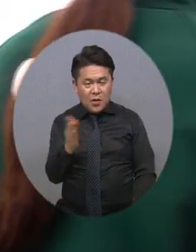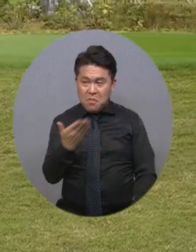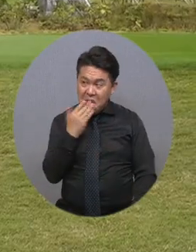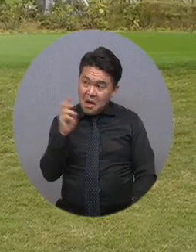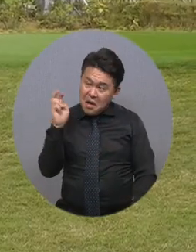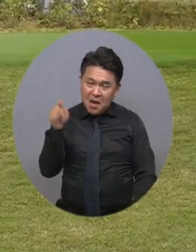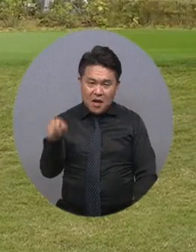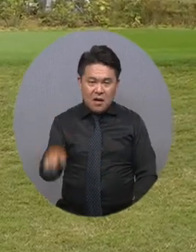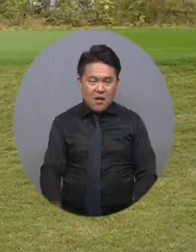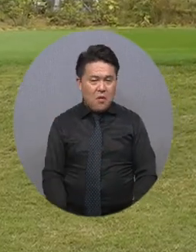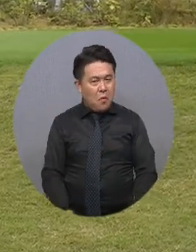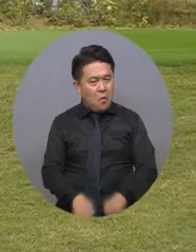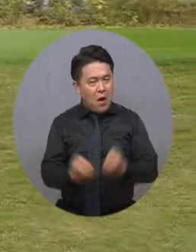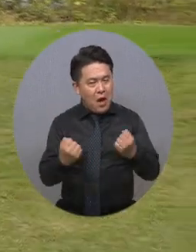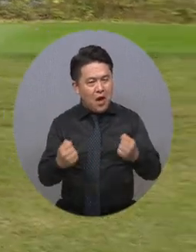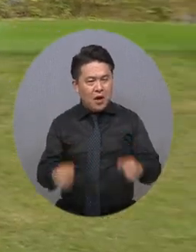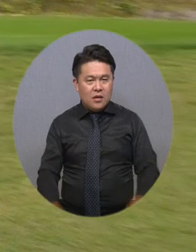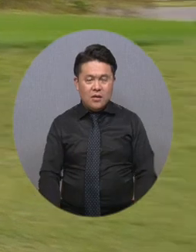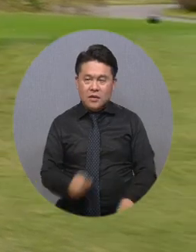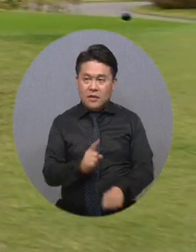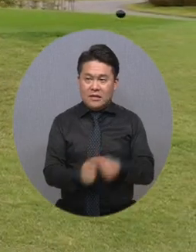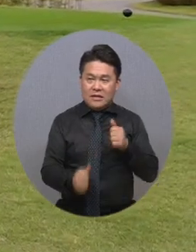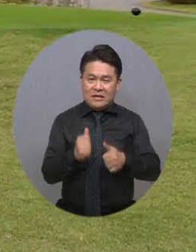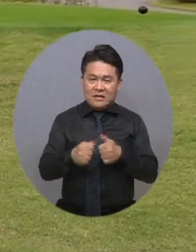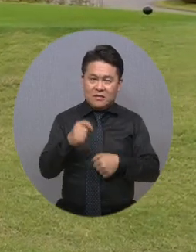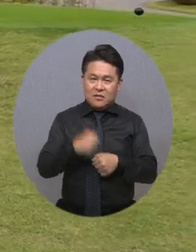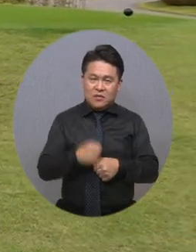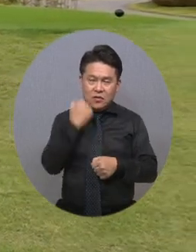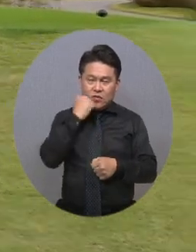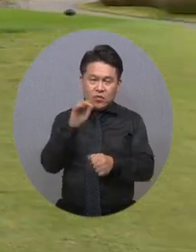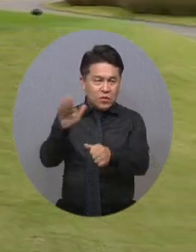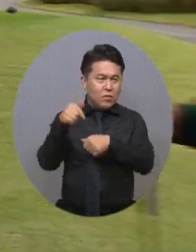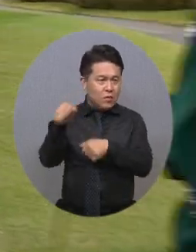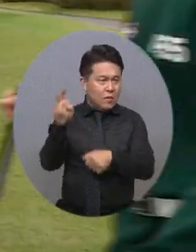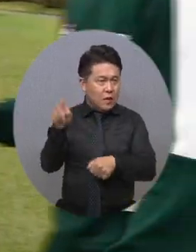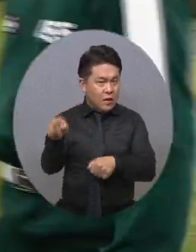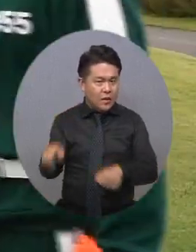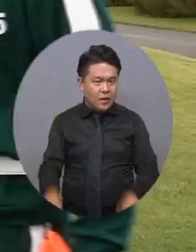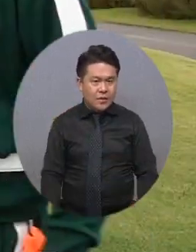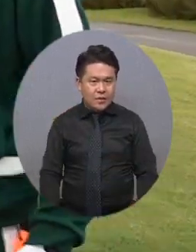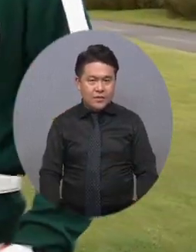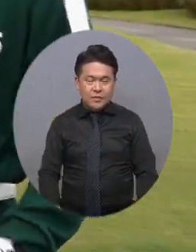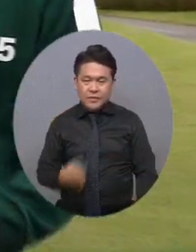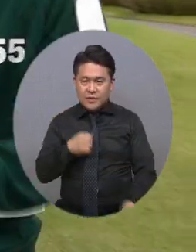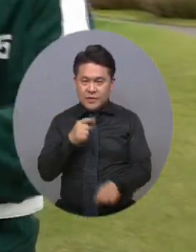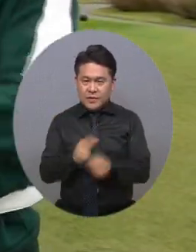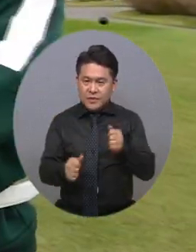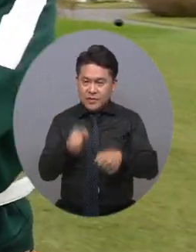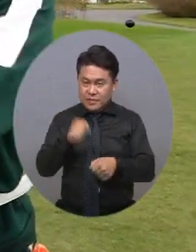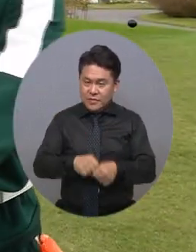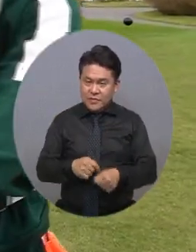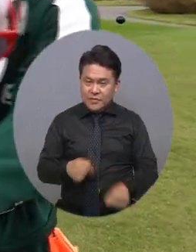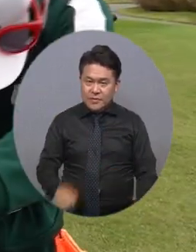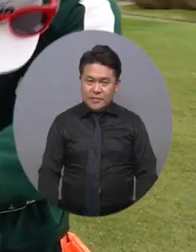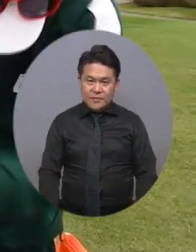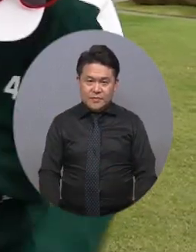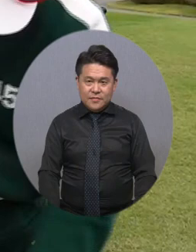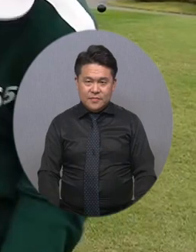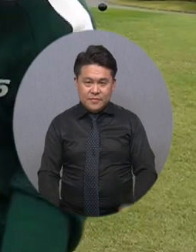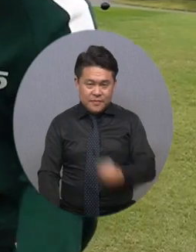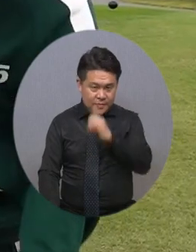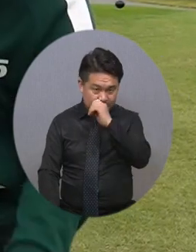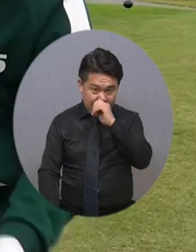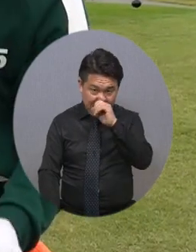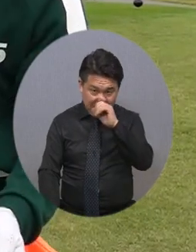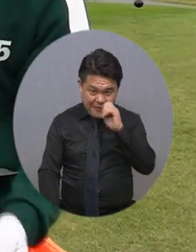대박인데? 이거 뭐 어디서 성격 테스트 하라고 누가 보낸 것 같은데? 뭐 하라고? 나 성격 테스트 하려고요. 뭐? 아, 왜 또